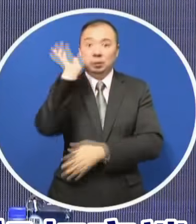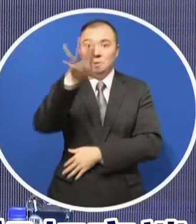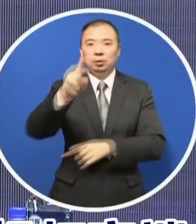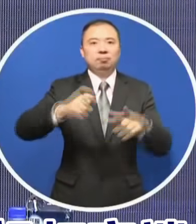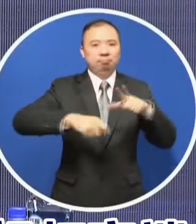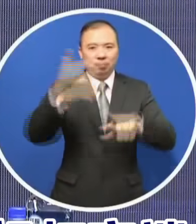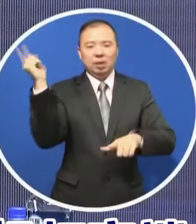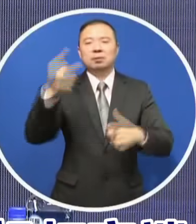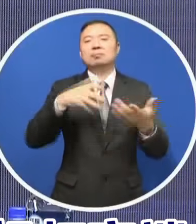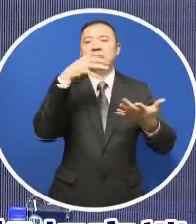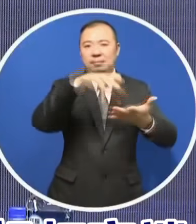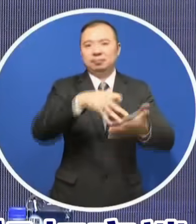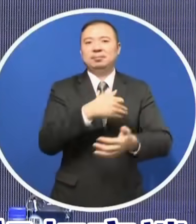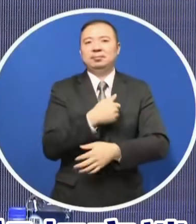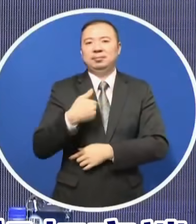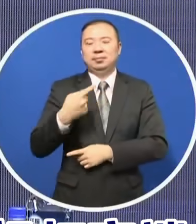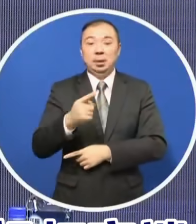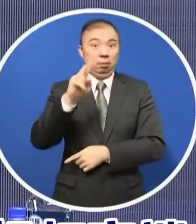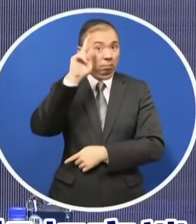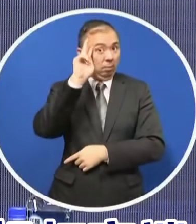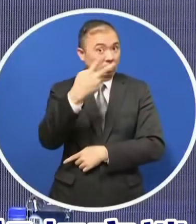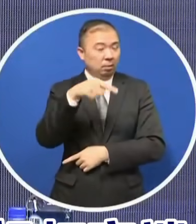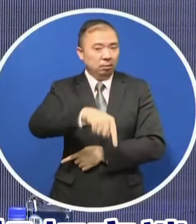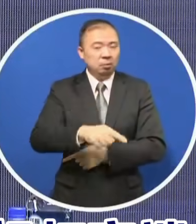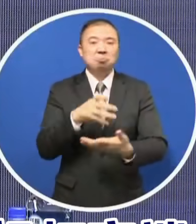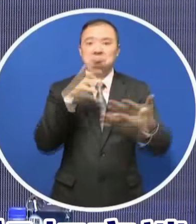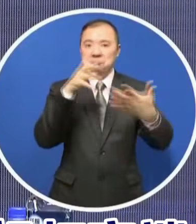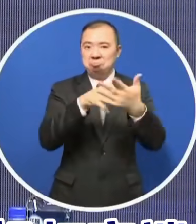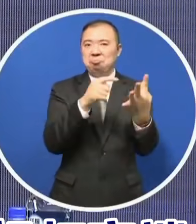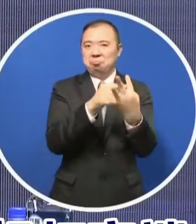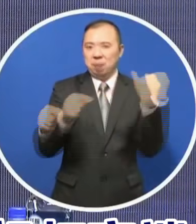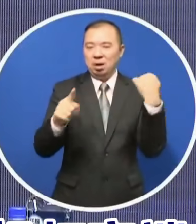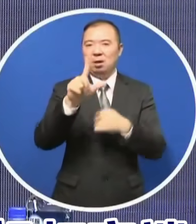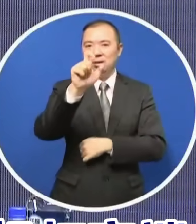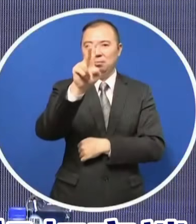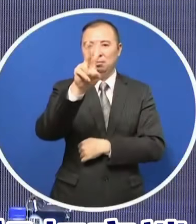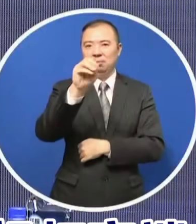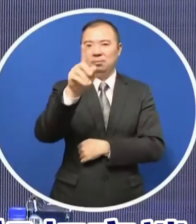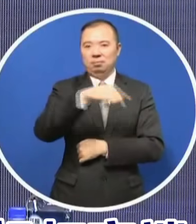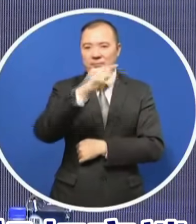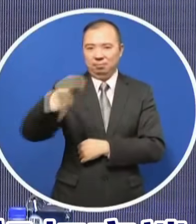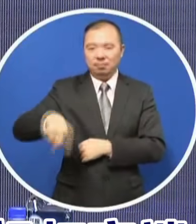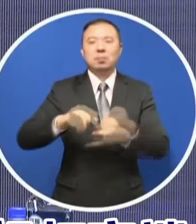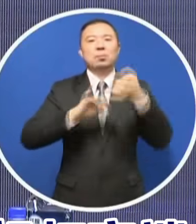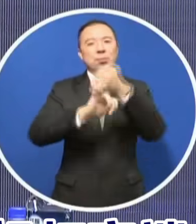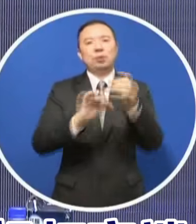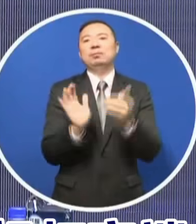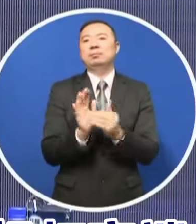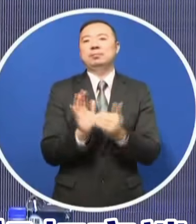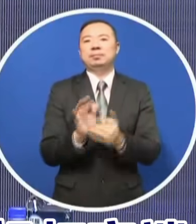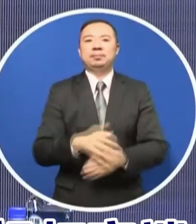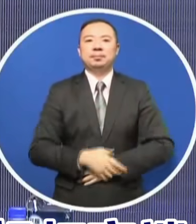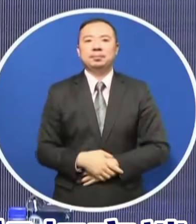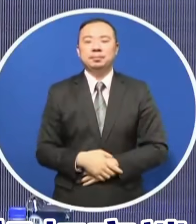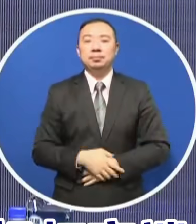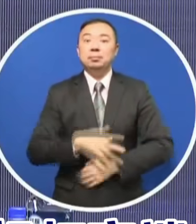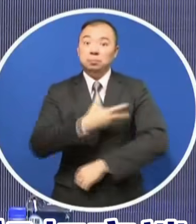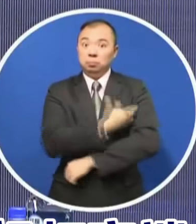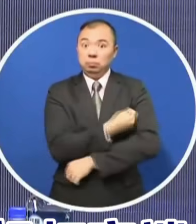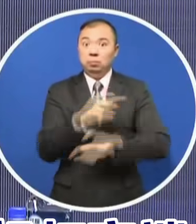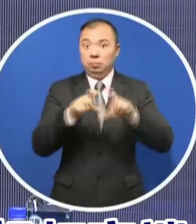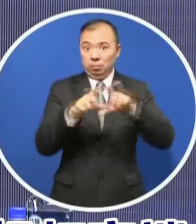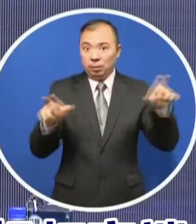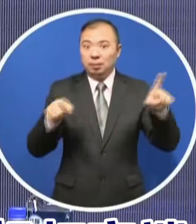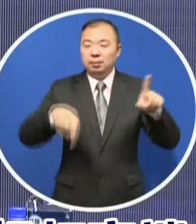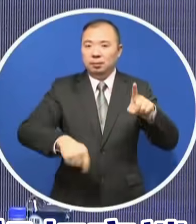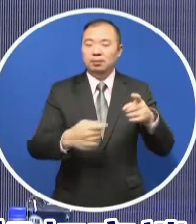约，两天就已经有62万人选择登记。在疫苗接种的时候，我们很感谢地